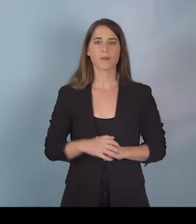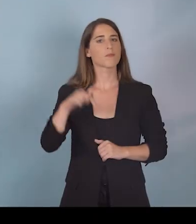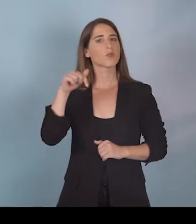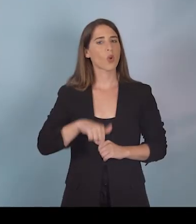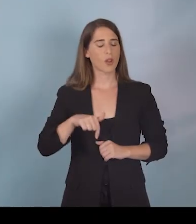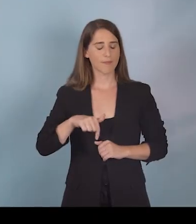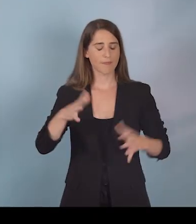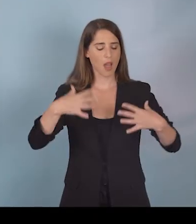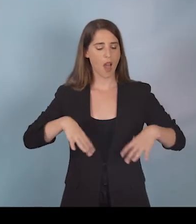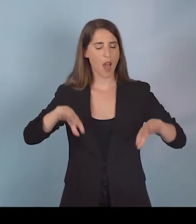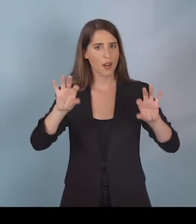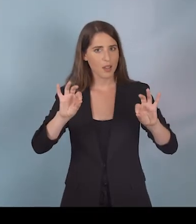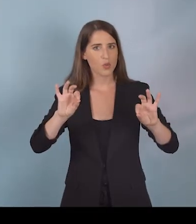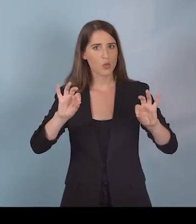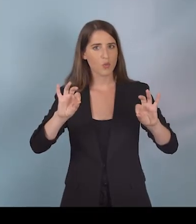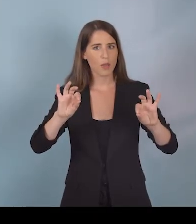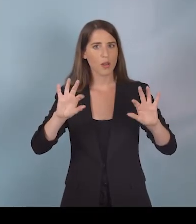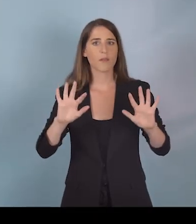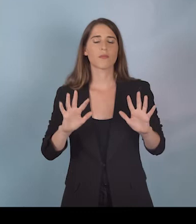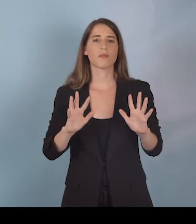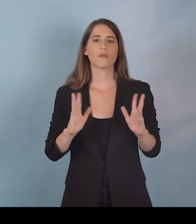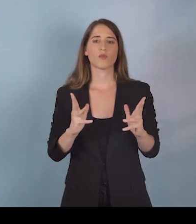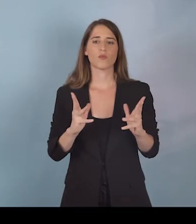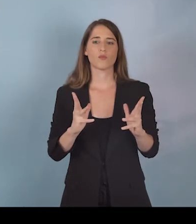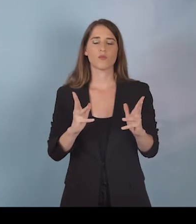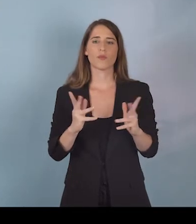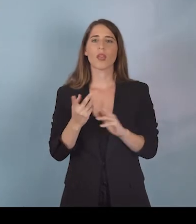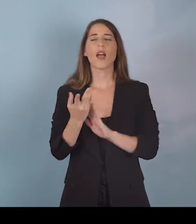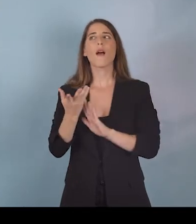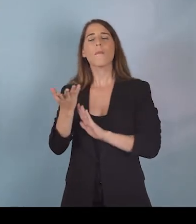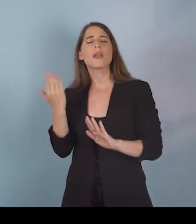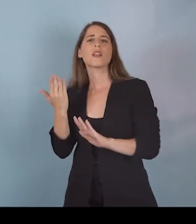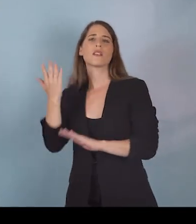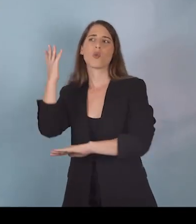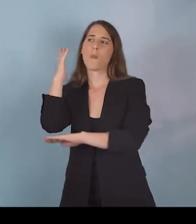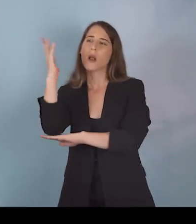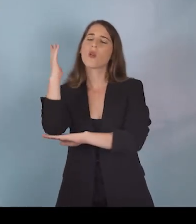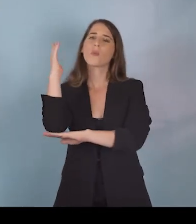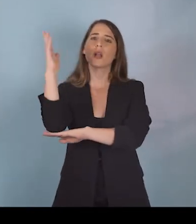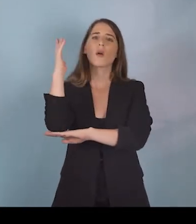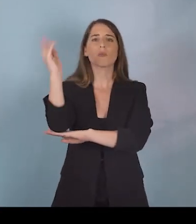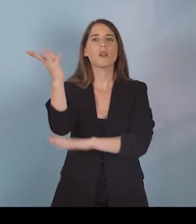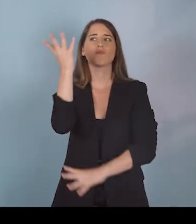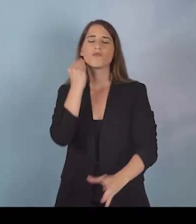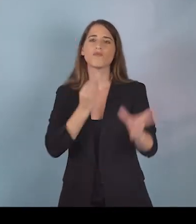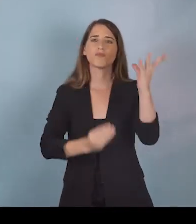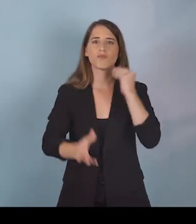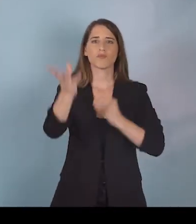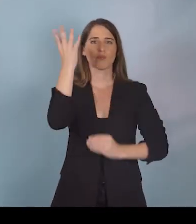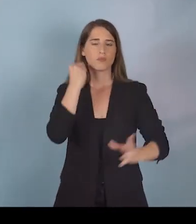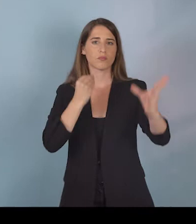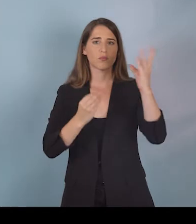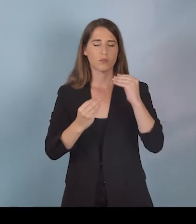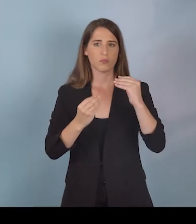Θα ήθελα να ξεκινήσουμε σε σχέση με όσα ακούσαμε από τις τοποθετήσεις και τις παρουσιάσεις